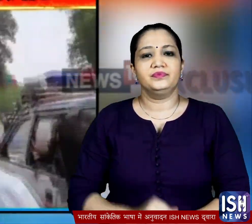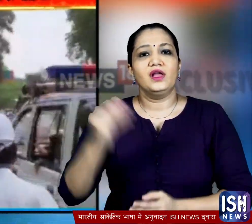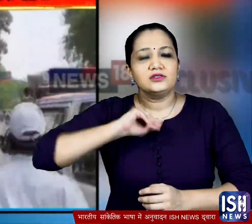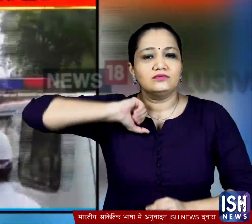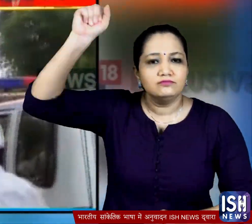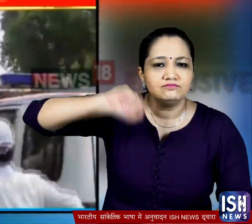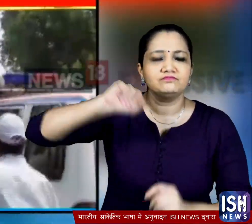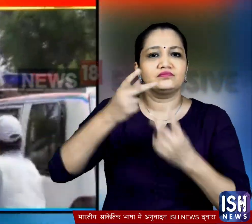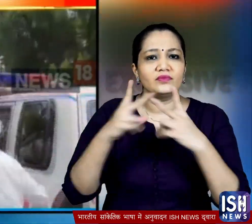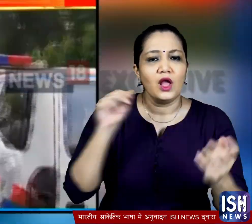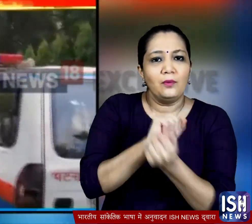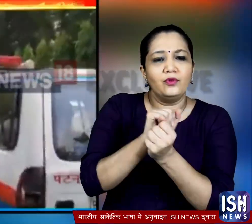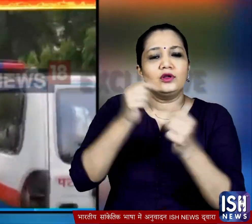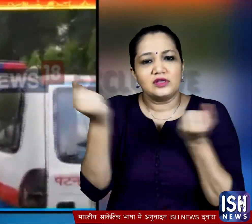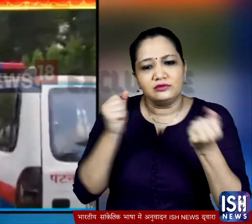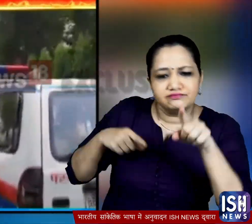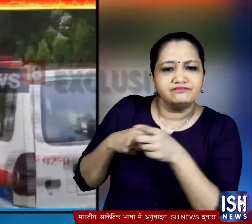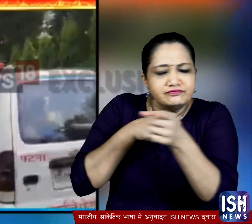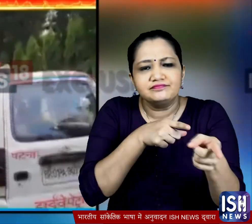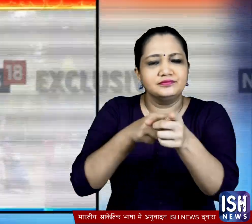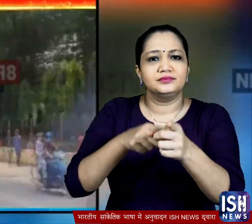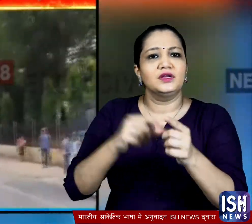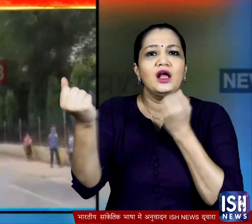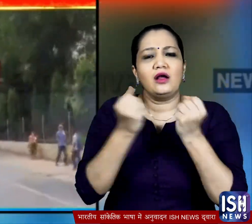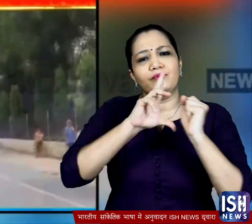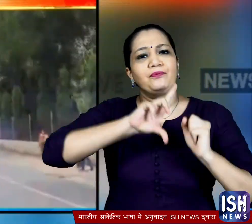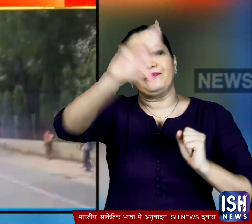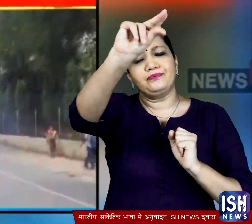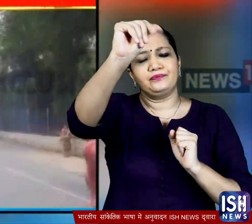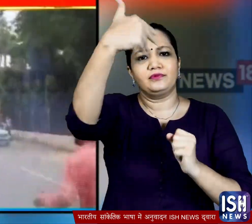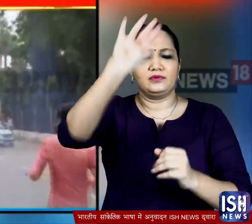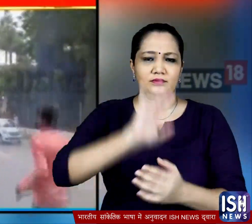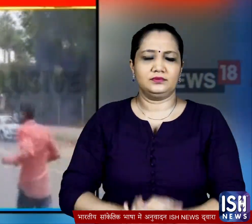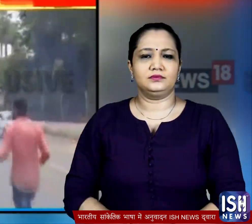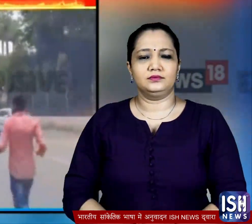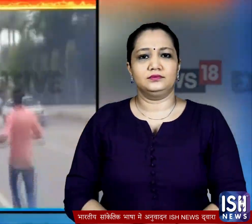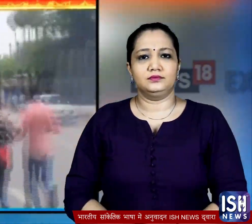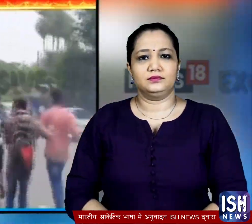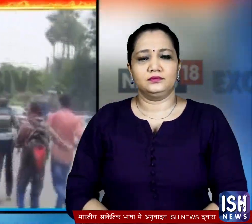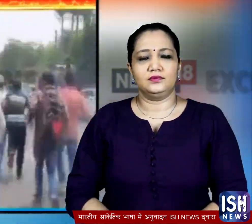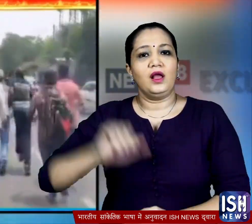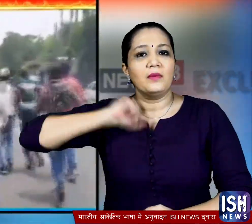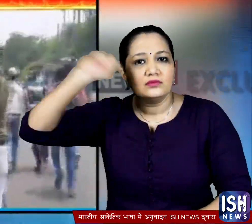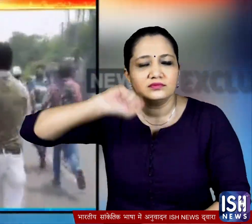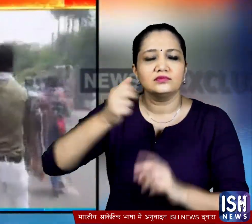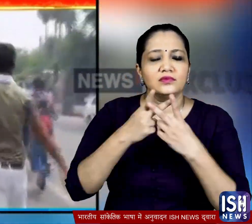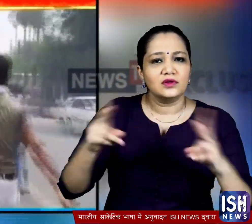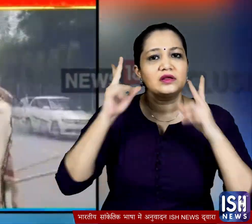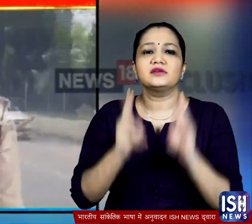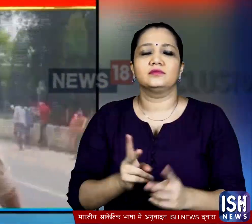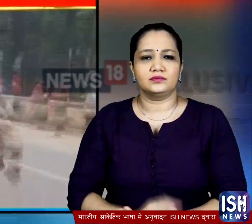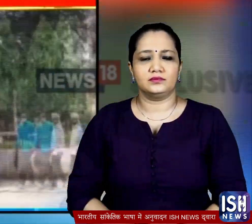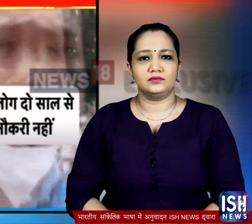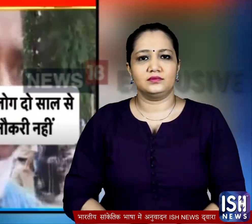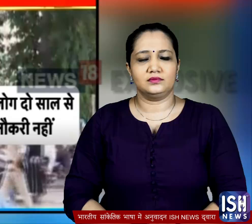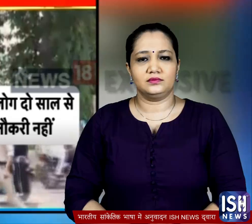इस बीच कुछ प्रदर्शनकारी पुलिस की एक गाड़ी का पीछा करते दिखाई दिए। हालांकि वो गाड़ी उनकी पहुंच से काफी दूर निकल गई, लेकिन प्रदर्शनकारियों का हंगामा